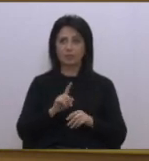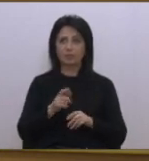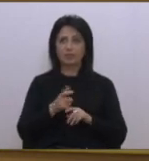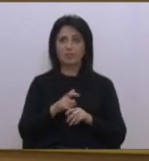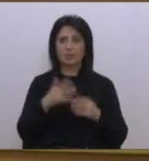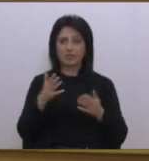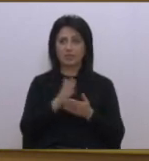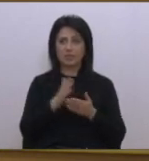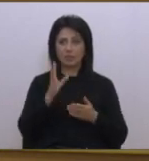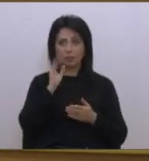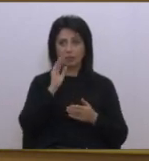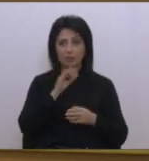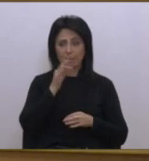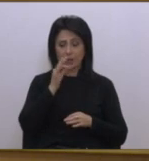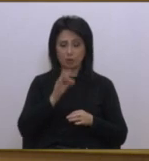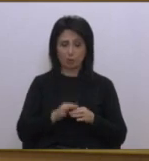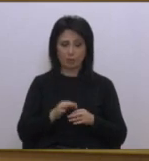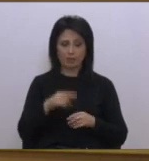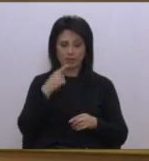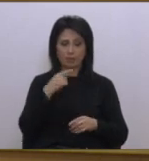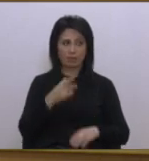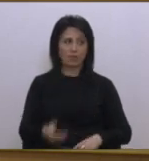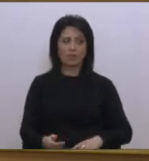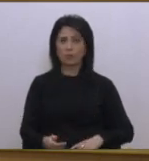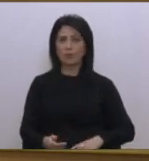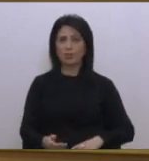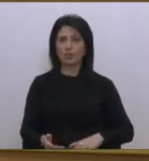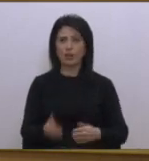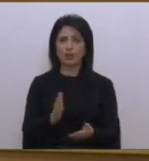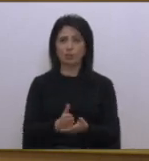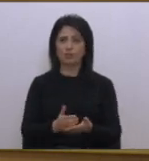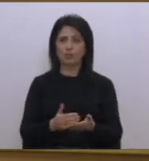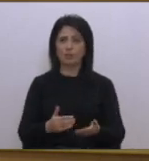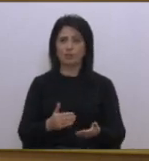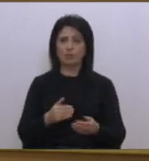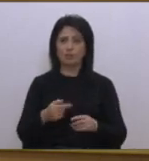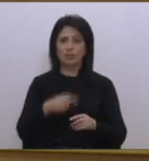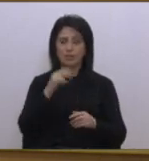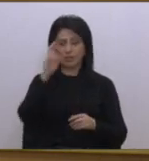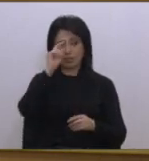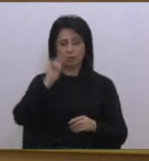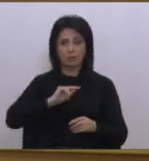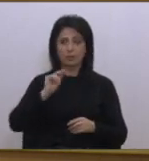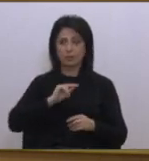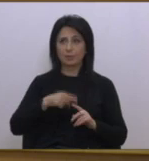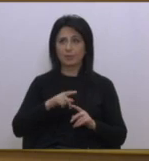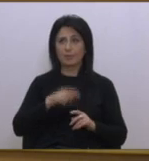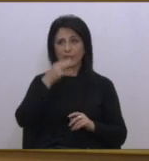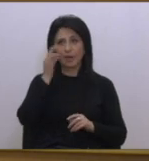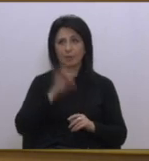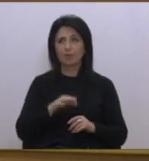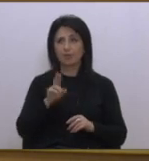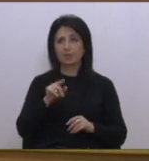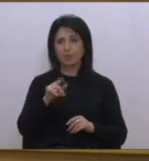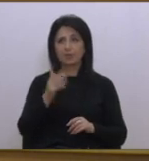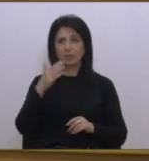ძალიან დიდწილად, როდესაც პასუხისმგებლობაზე ვსაუბრობთ, ხშირად არ აქვთ ხოლმე ადამიანებს საჯარო სამსახურში მუშაობის გამოცდილება და